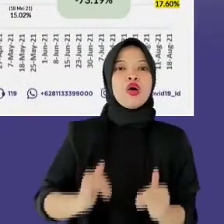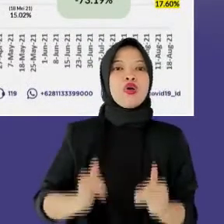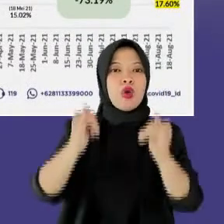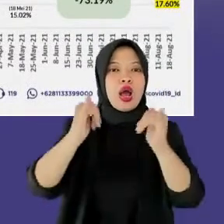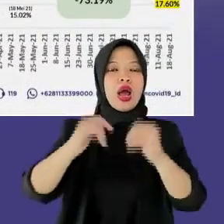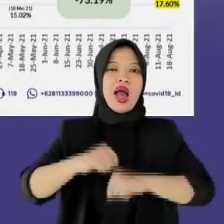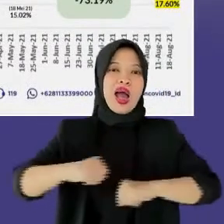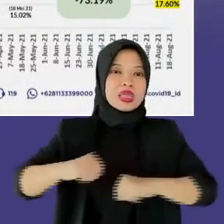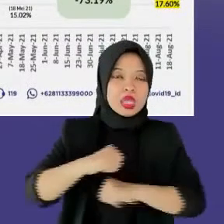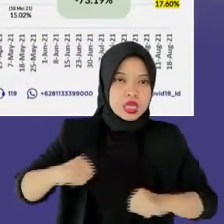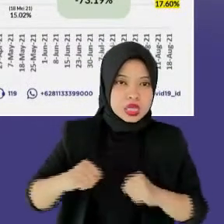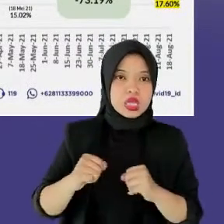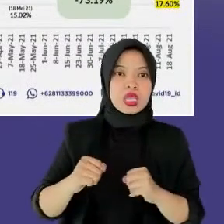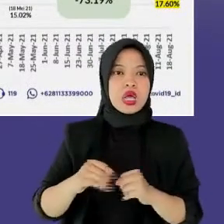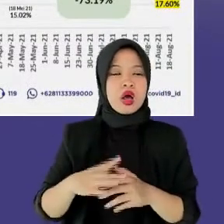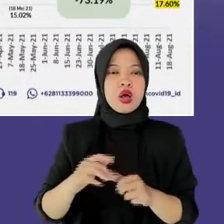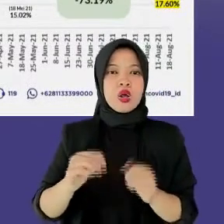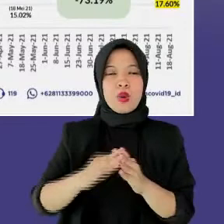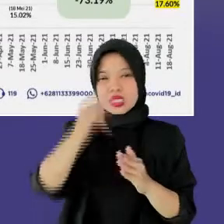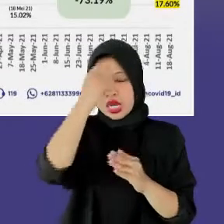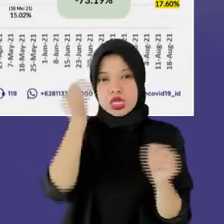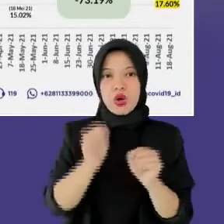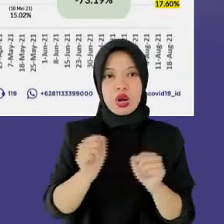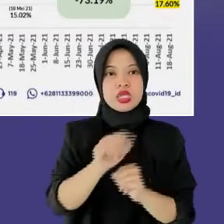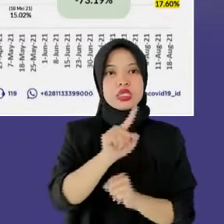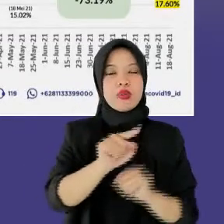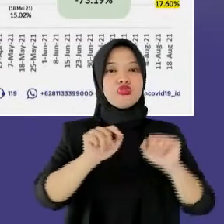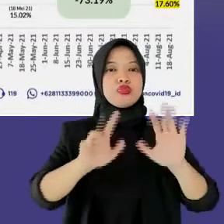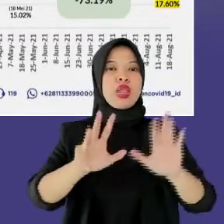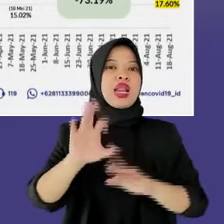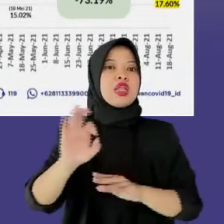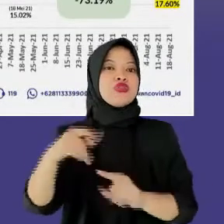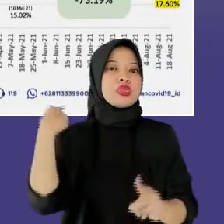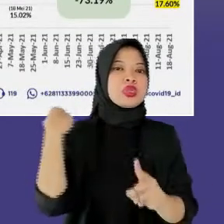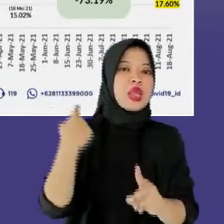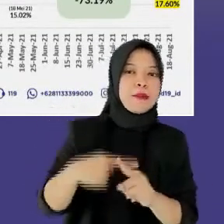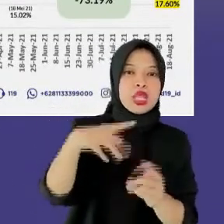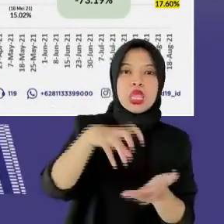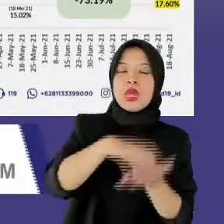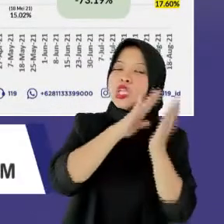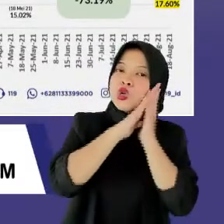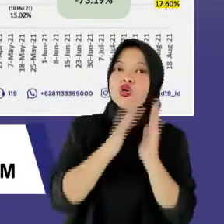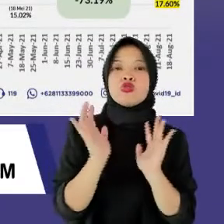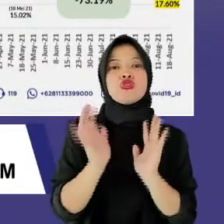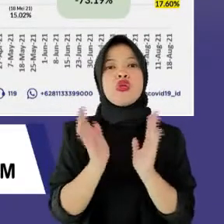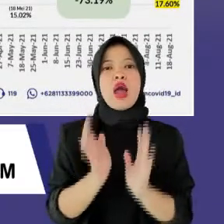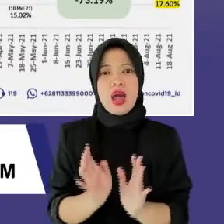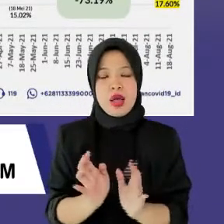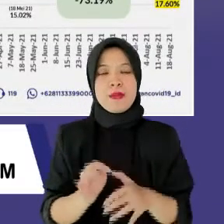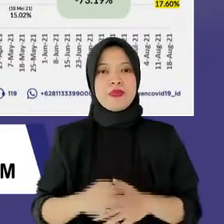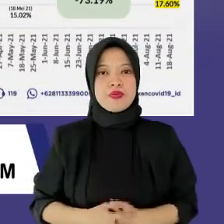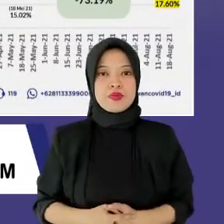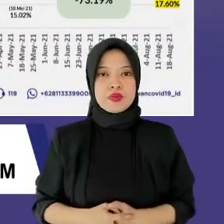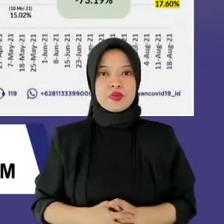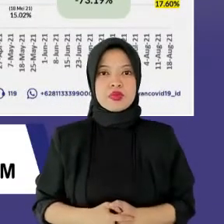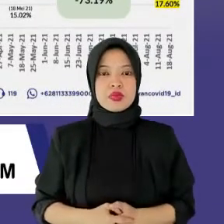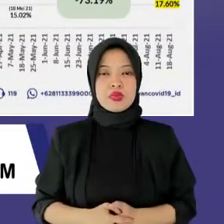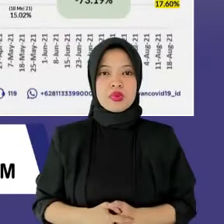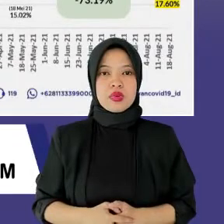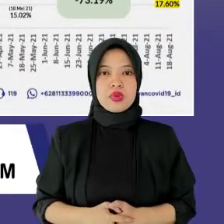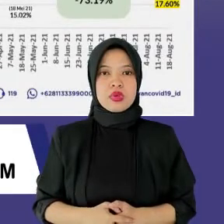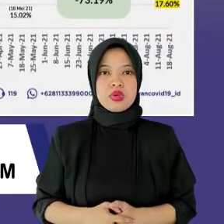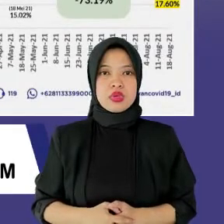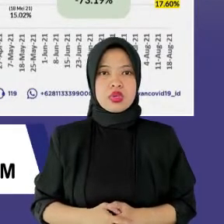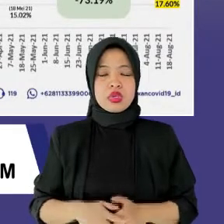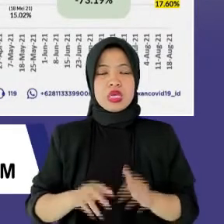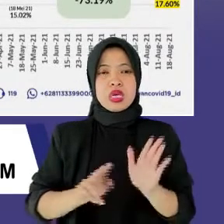sakit Wisma Atlet RSDC itu sudah 1.900 tempat tidur yang ditambahkan sebenarnya. Dan itu pun kalau kita lihat